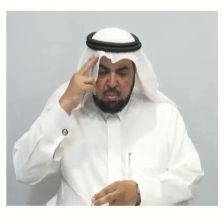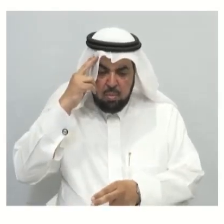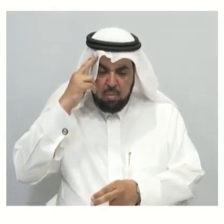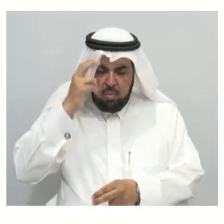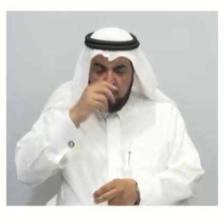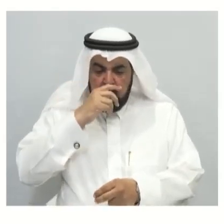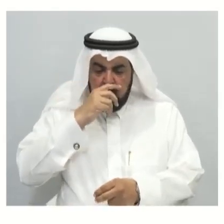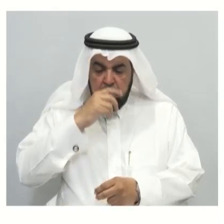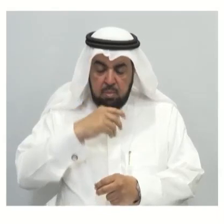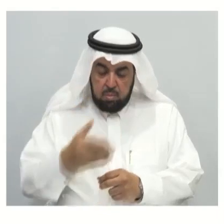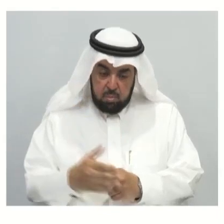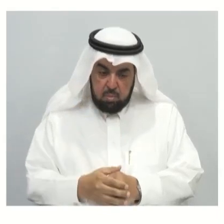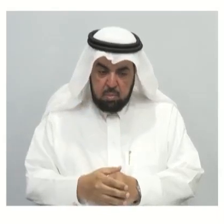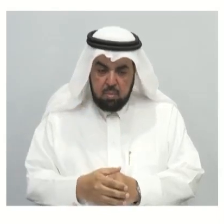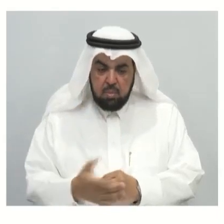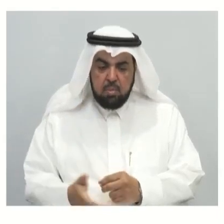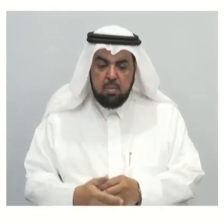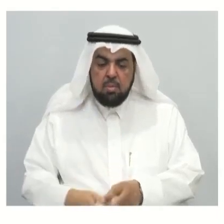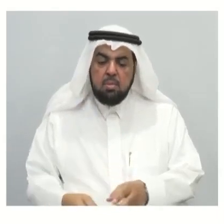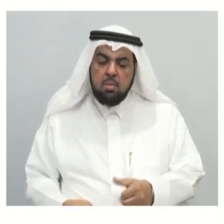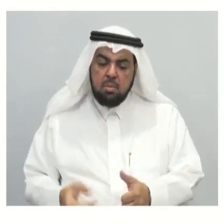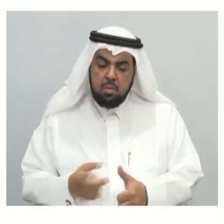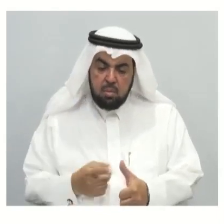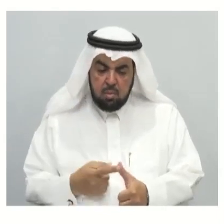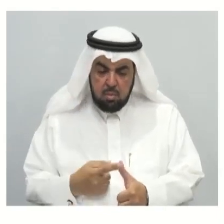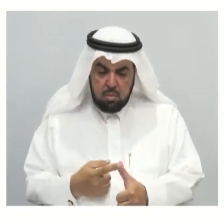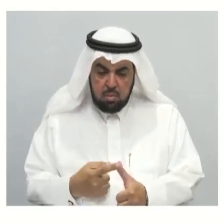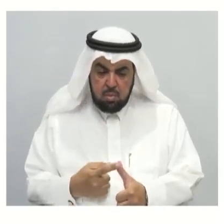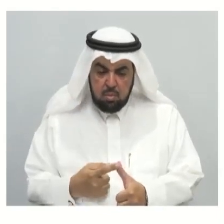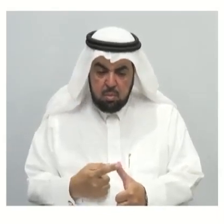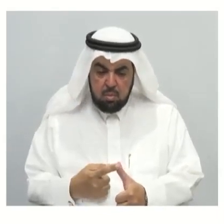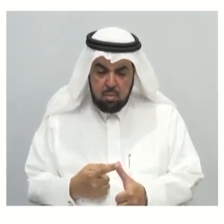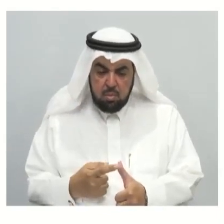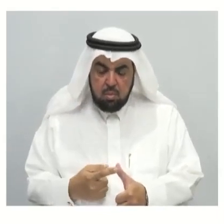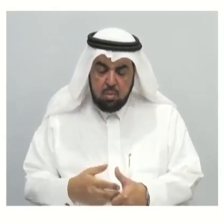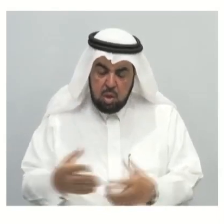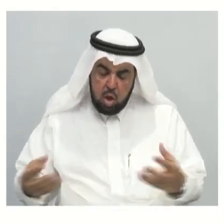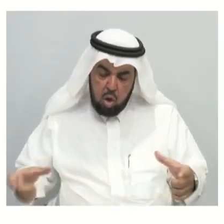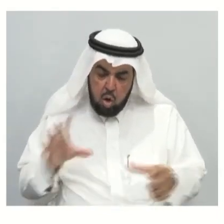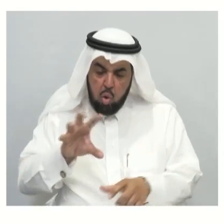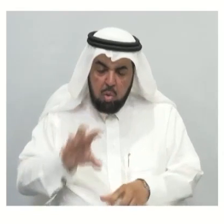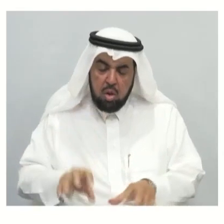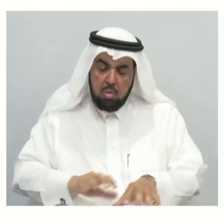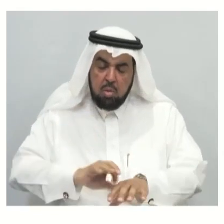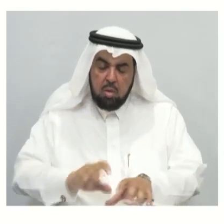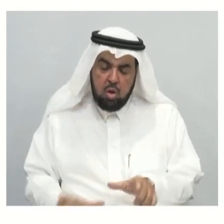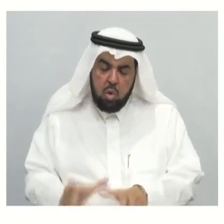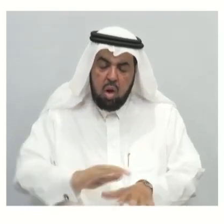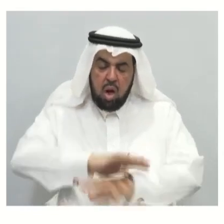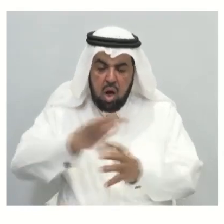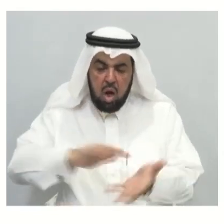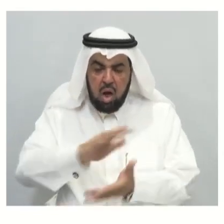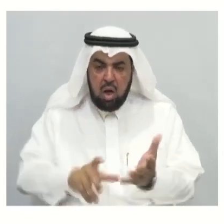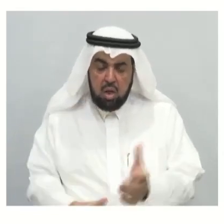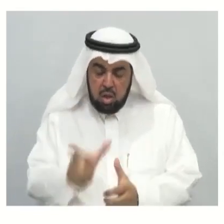معلومات هامه اعلنت المملكه العربيه السعوديه اضافه الى دول مجلس التعاون الخليجي